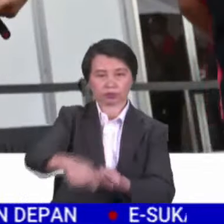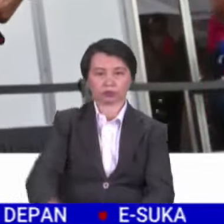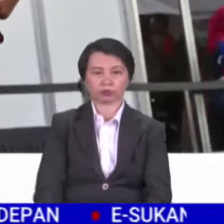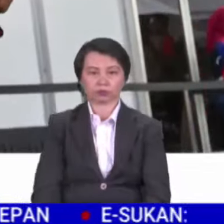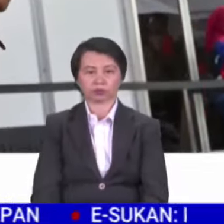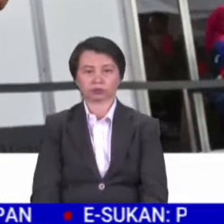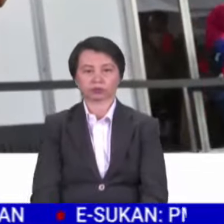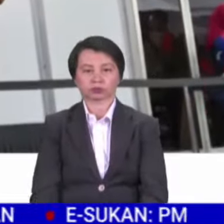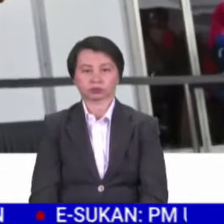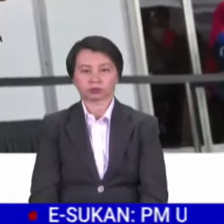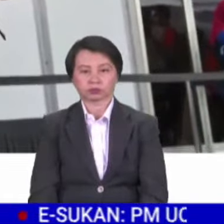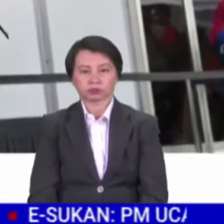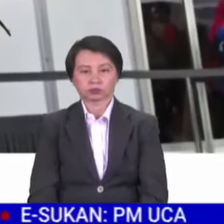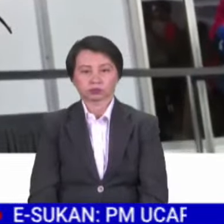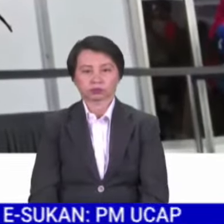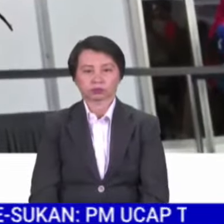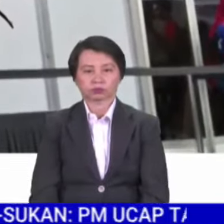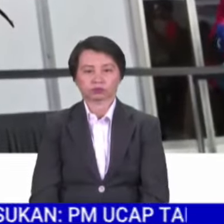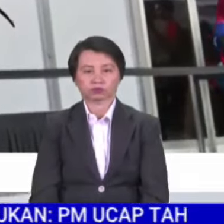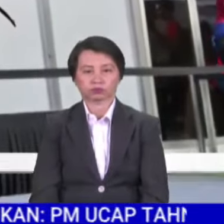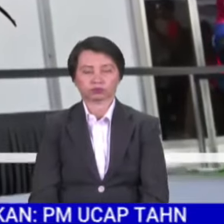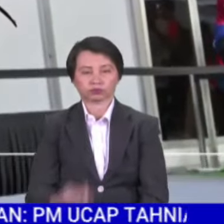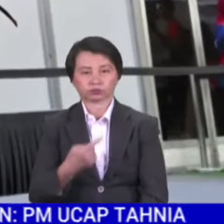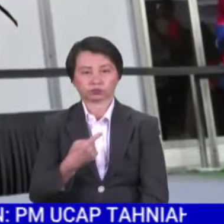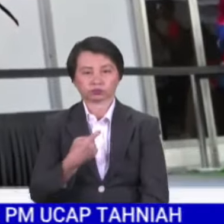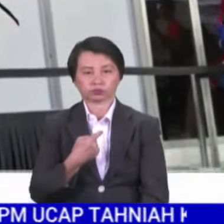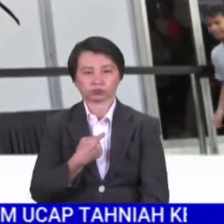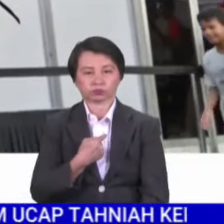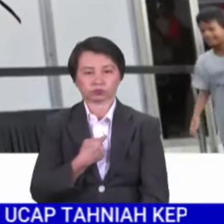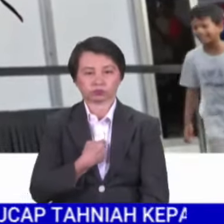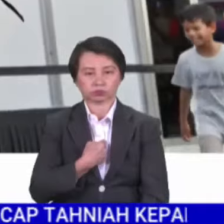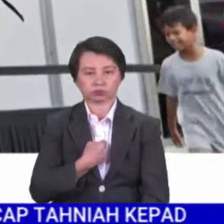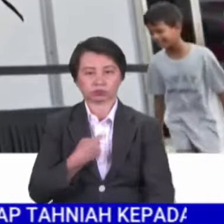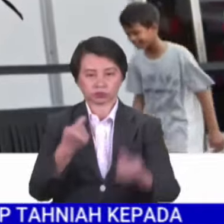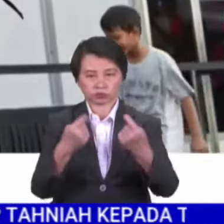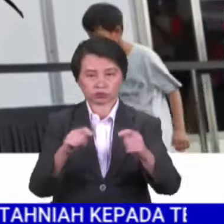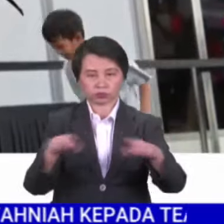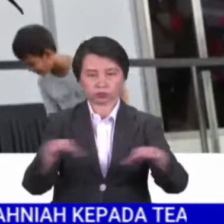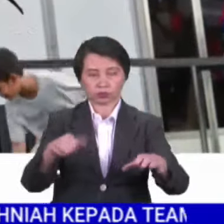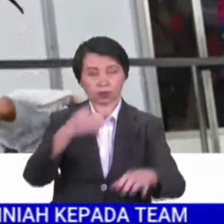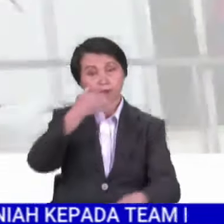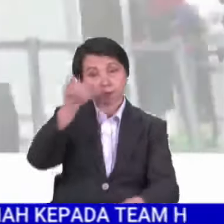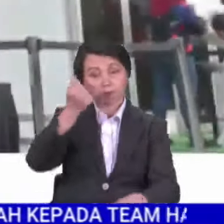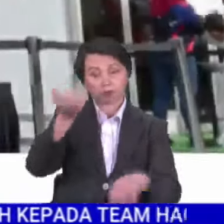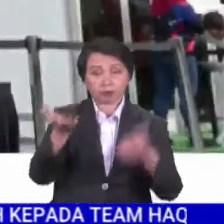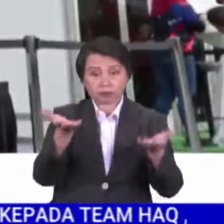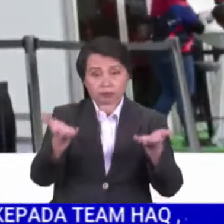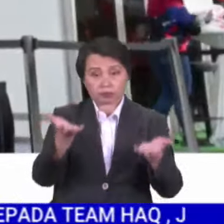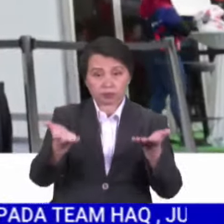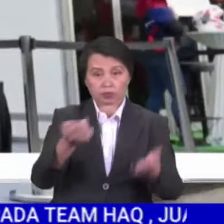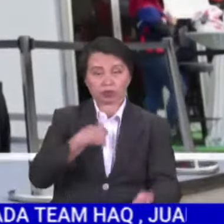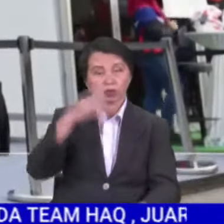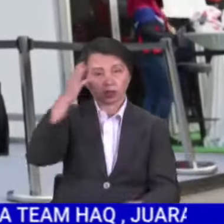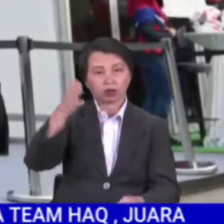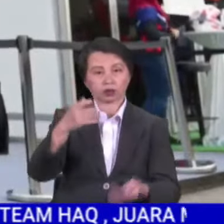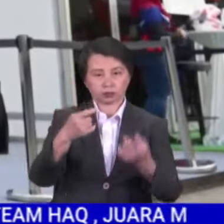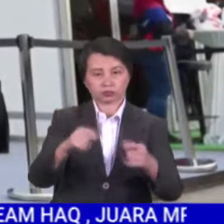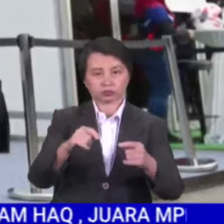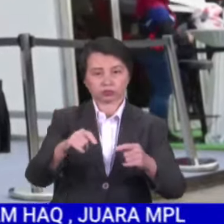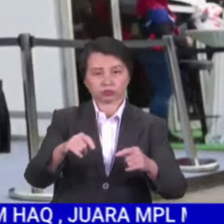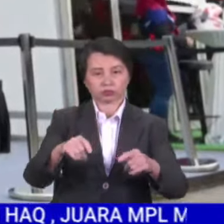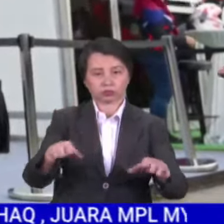tadi, saya cuba buat yang sebaik mungkin. Saya akan cubakan buat